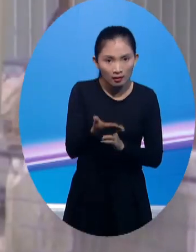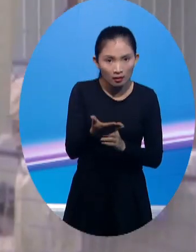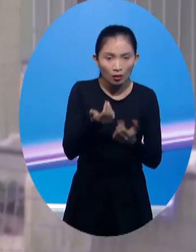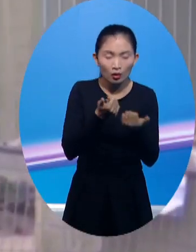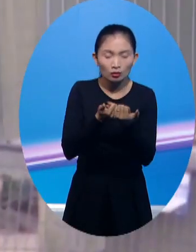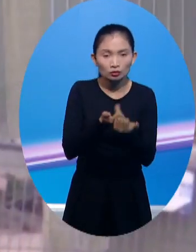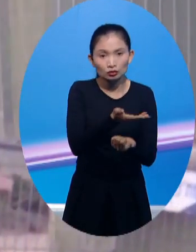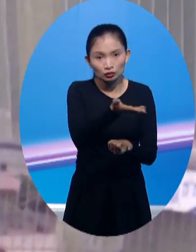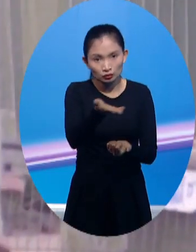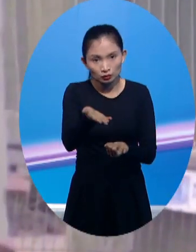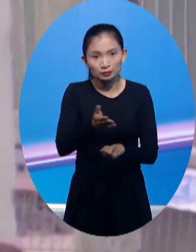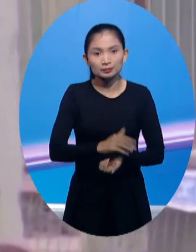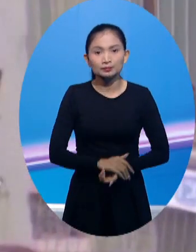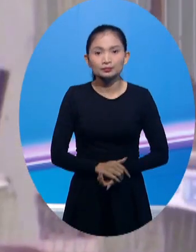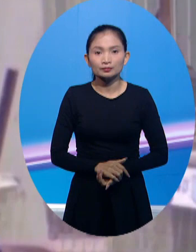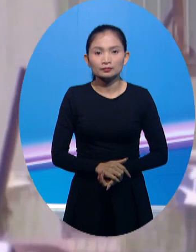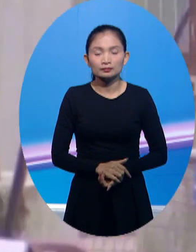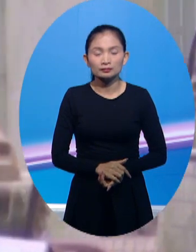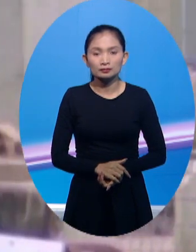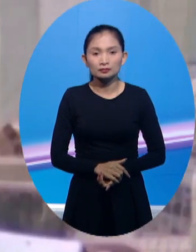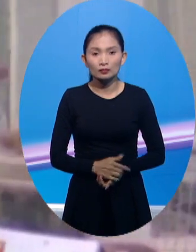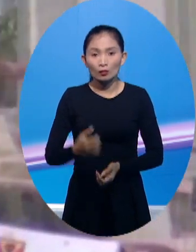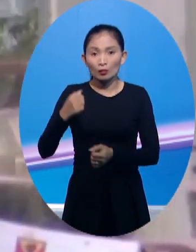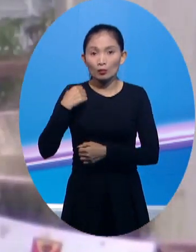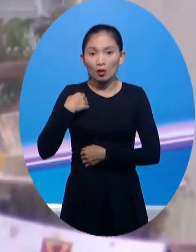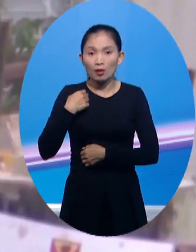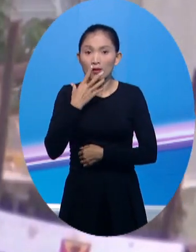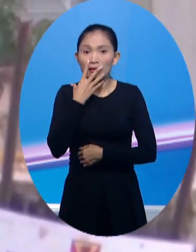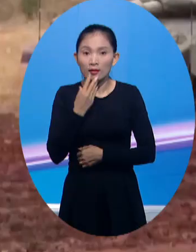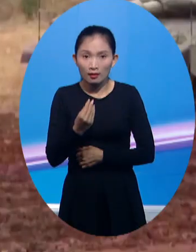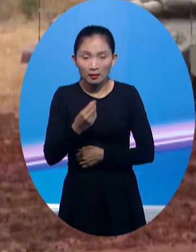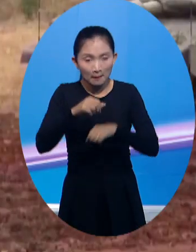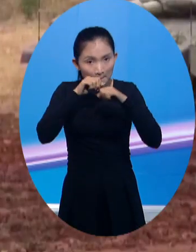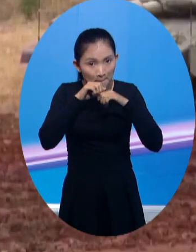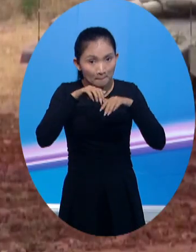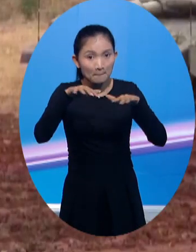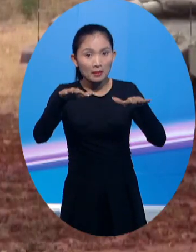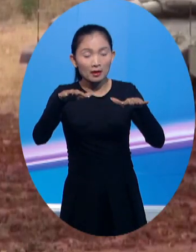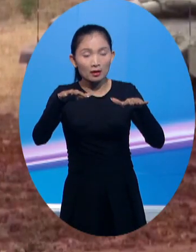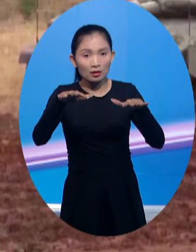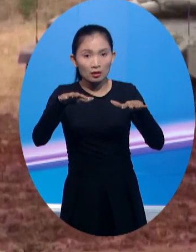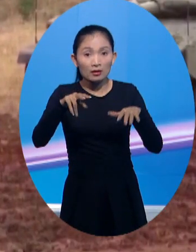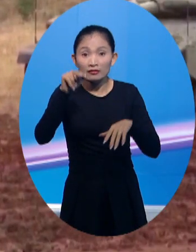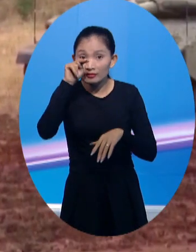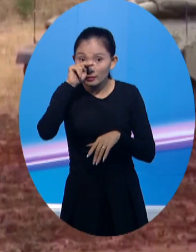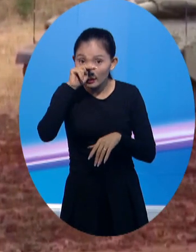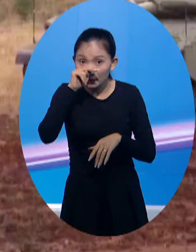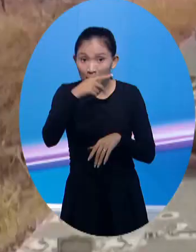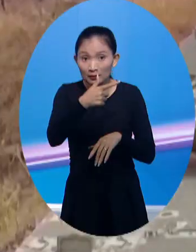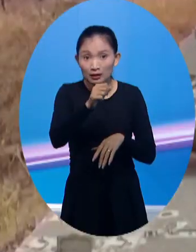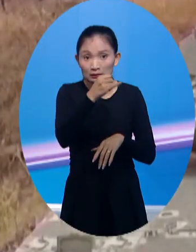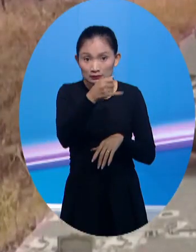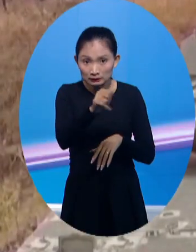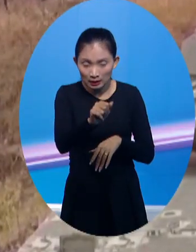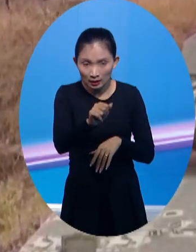người có nhu cầu ở gaza trước đó Quân đội Israel thông báo sẽ tạm dừng các hoạt động quân sự tại một số vùng ở phía Nam giải gaza vào ban ngày